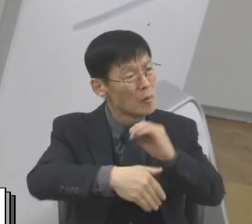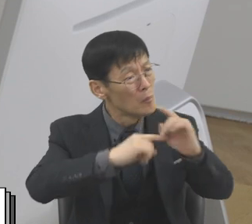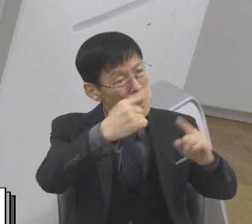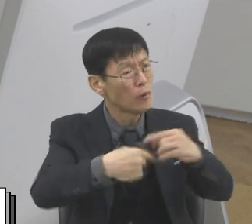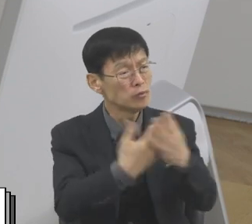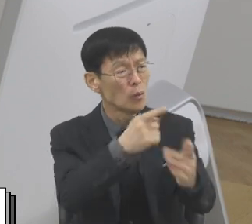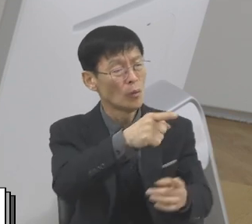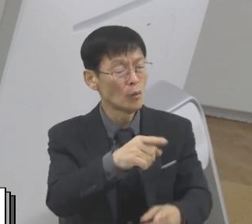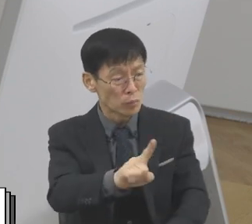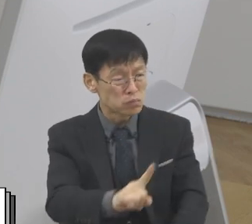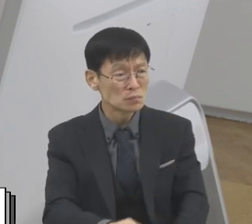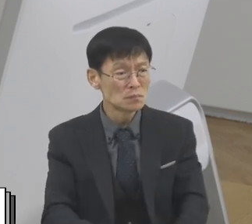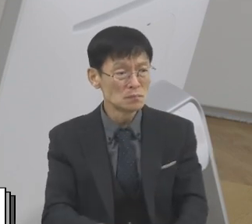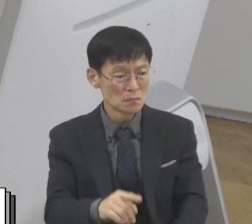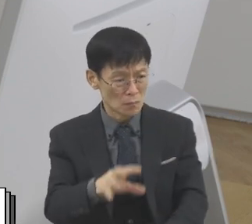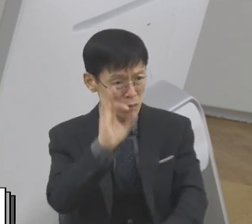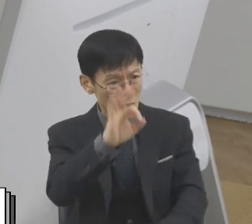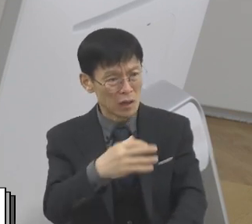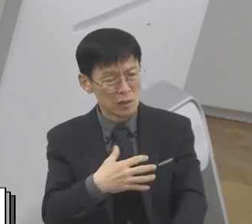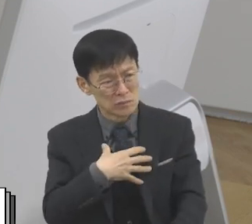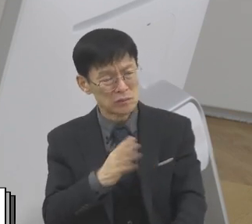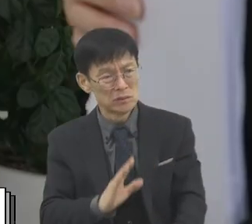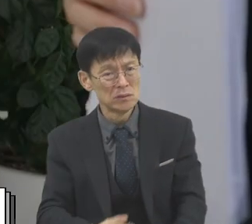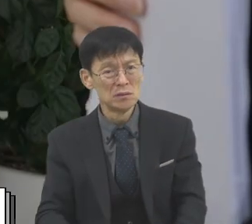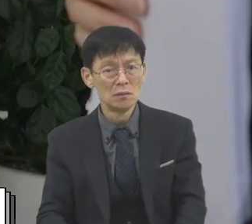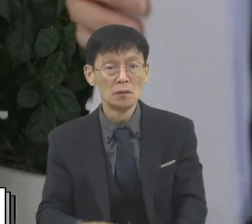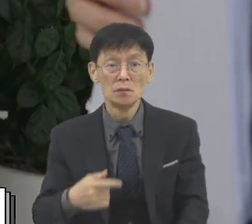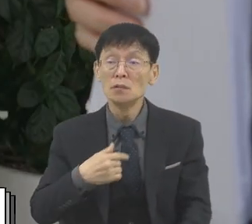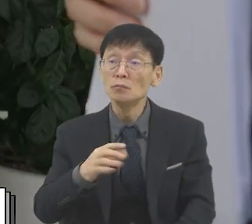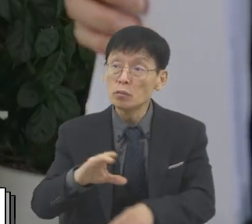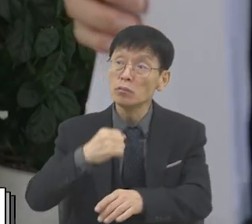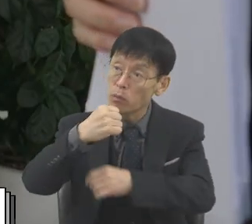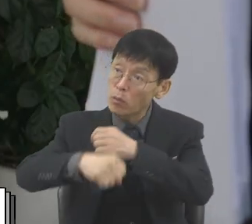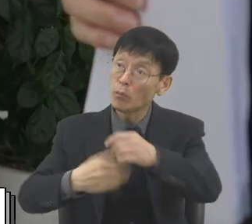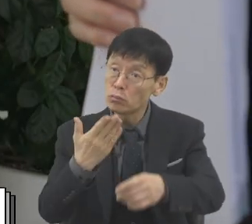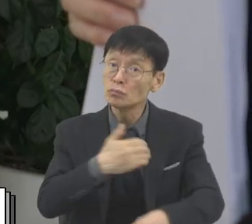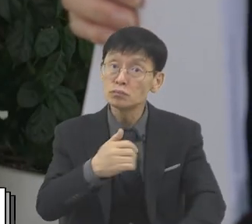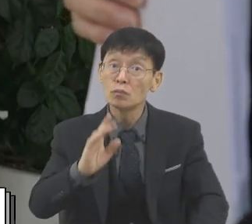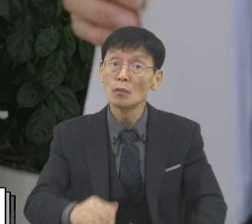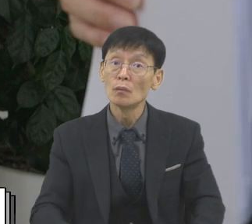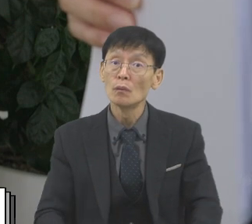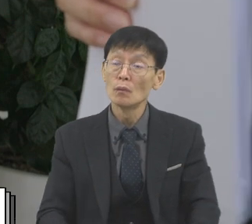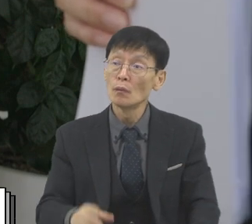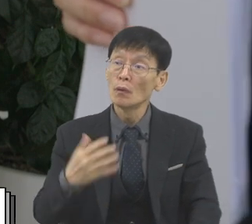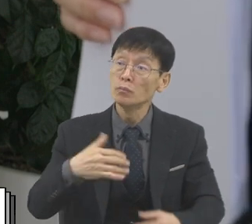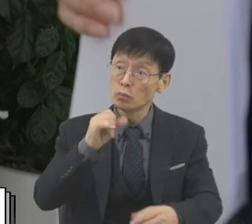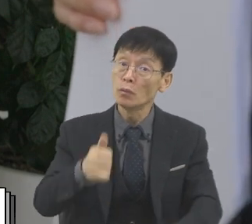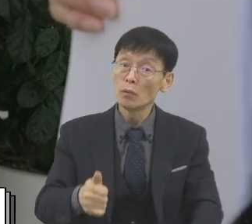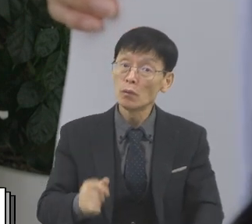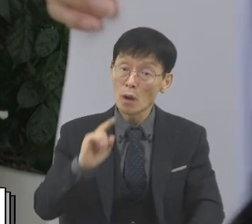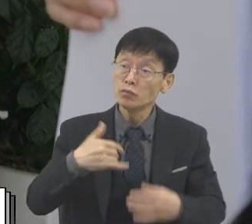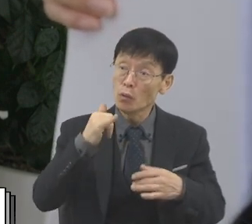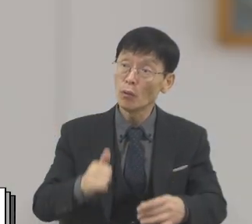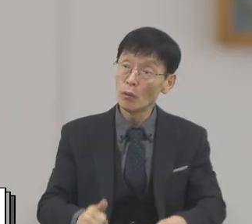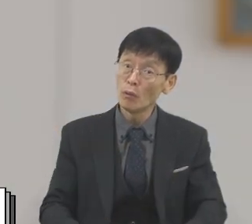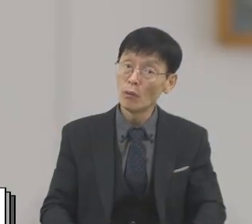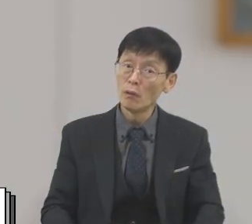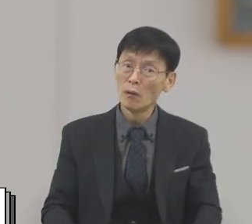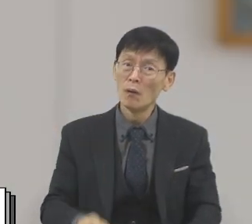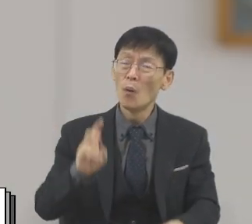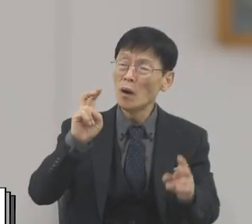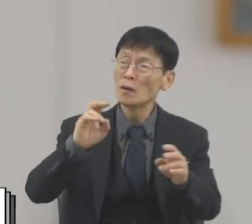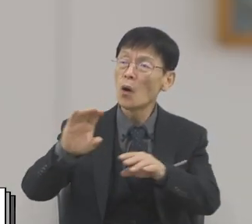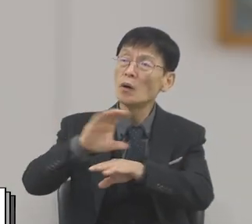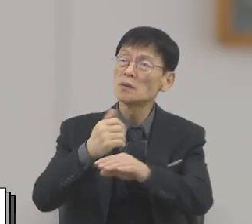보기 사진 좀 바꿔주세요. 진짜 불편합니다. 아니 내 컴퓨터 내가 하는 건데 뭐 어때? 그거 재미로 한 건데 재밌잖아. 이건